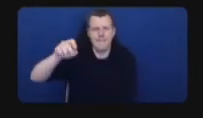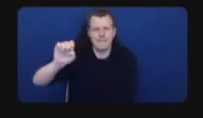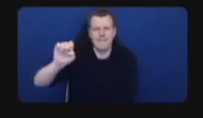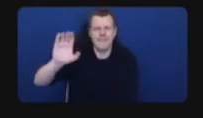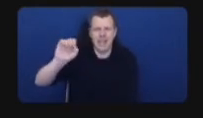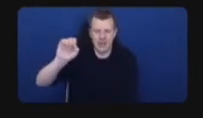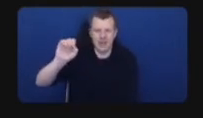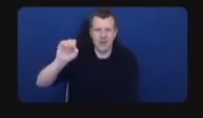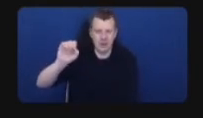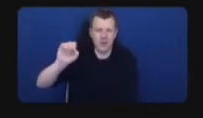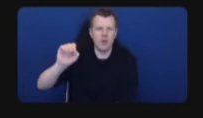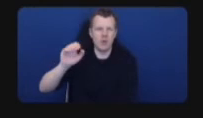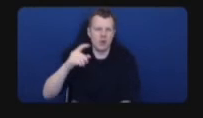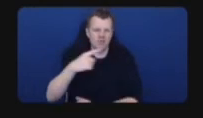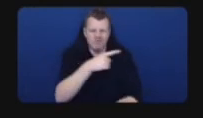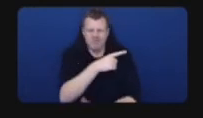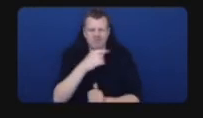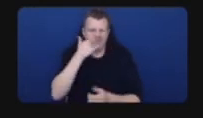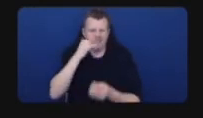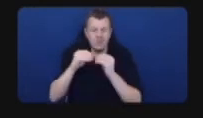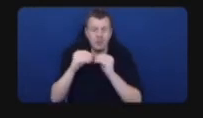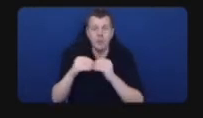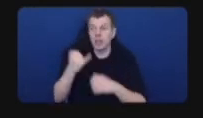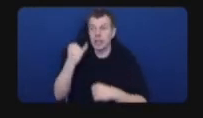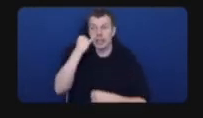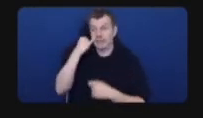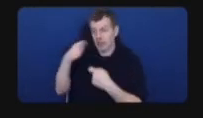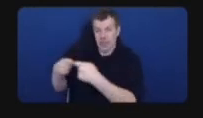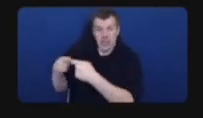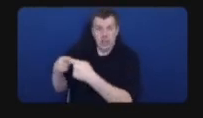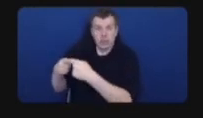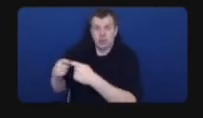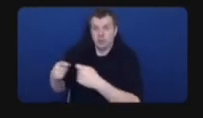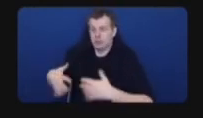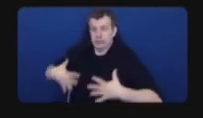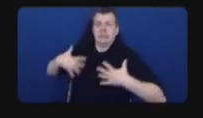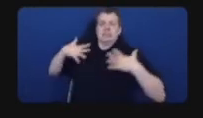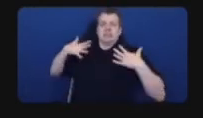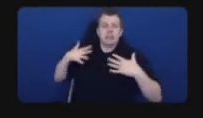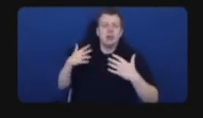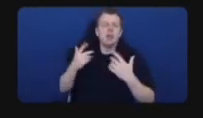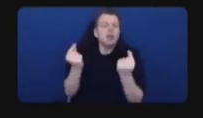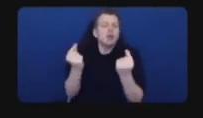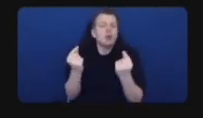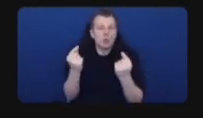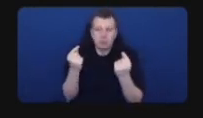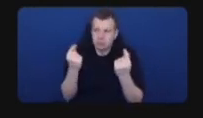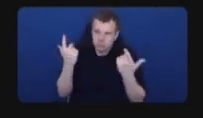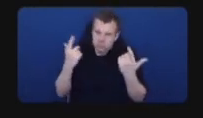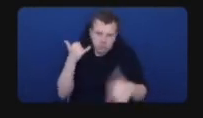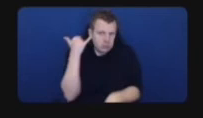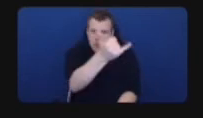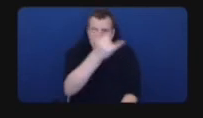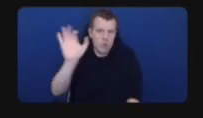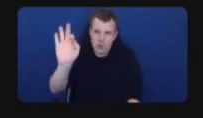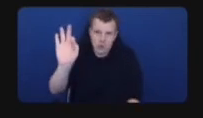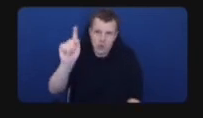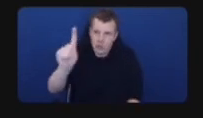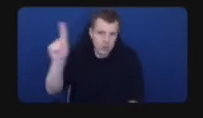电线会在掉到洪水里面去，有人被触电了要打